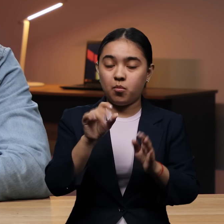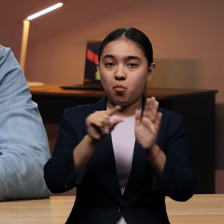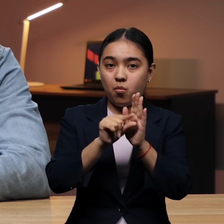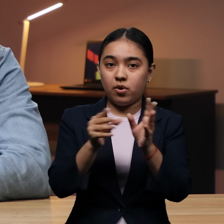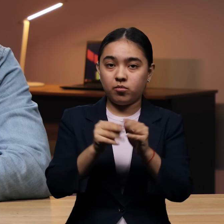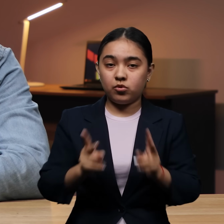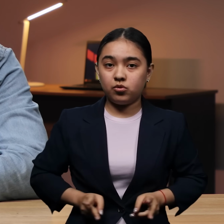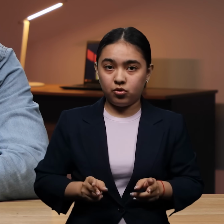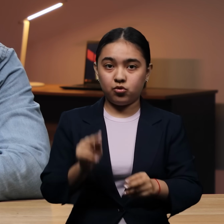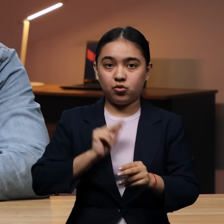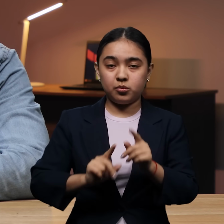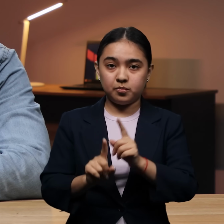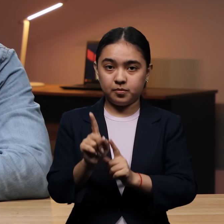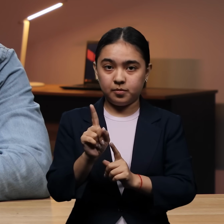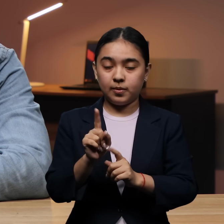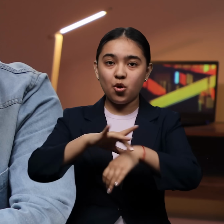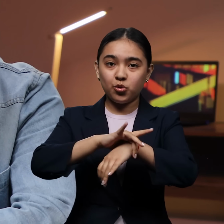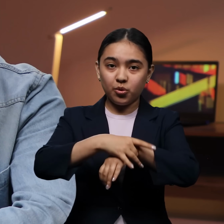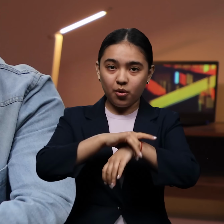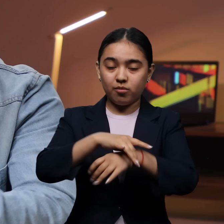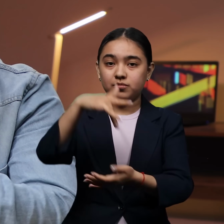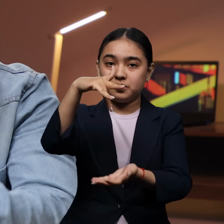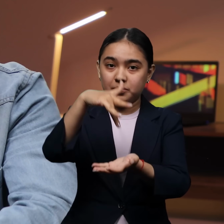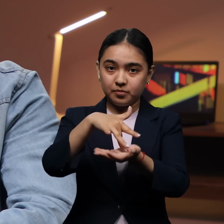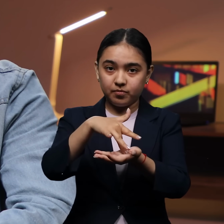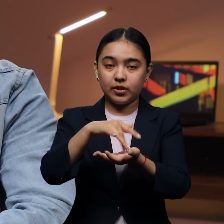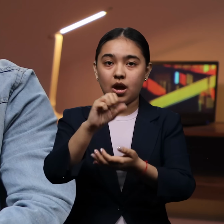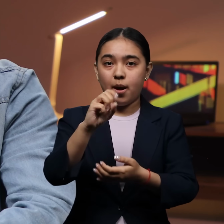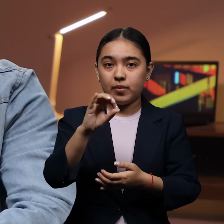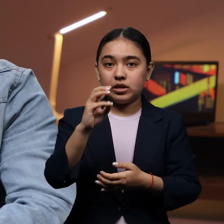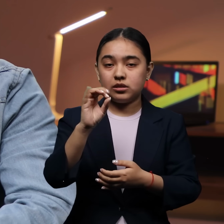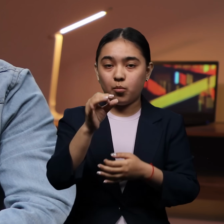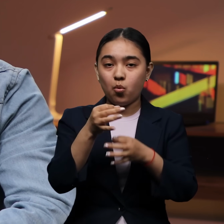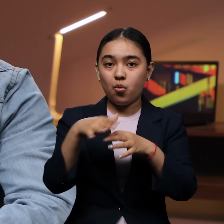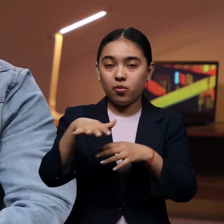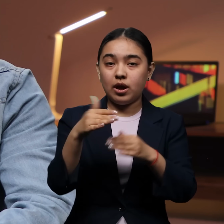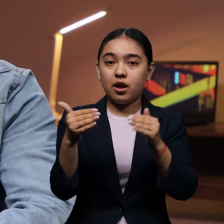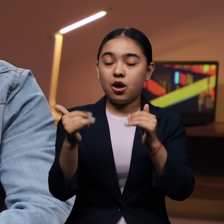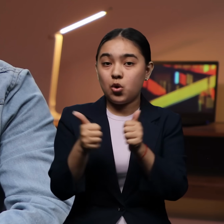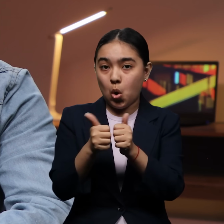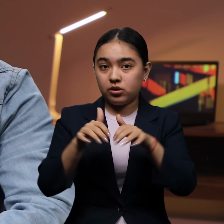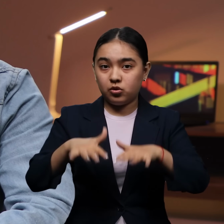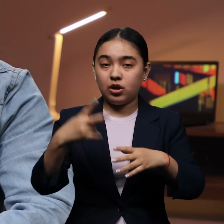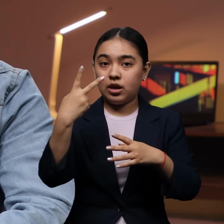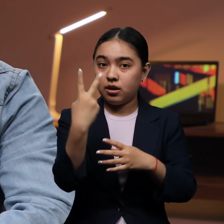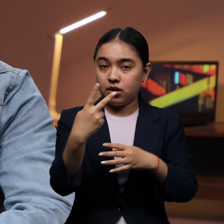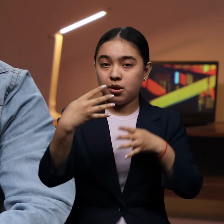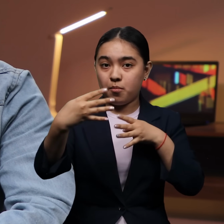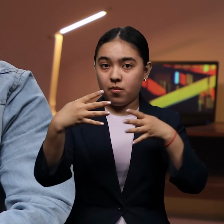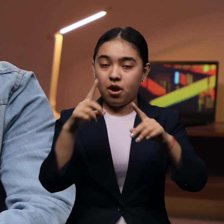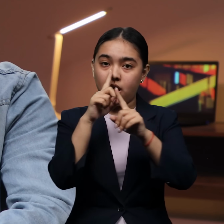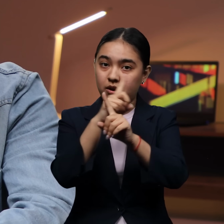yetkazish moddalari bilan jinoyat ishi qo'zg'atildi. Toshkent qoq markazida Amir Temur xiyoboni yonida joylashgan 2